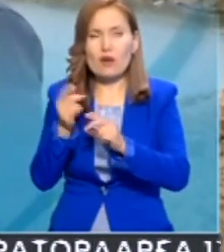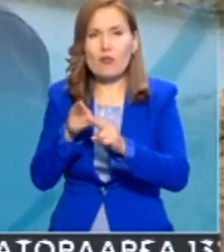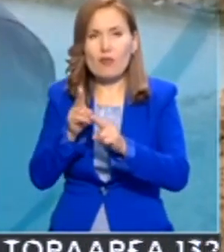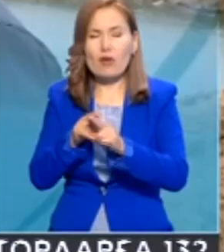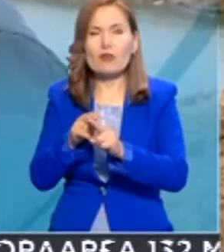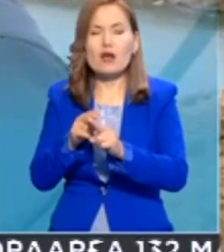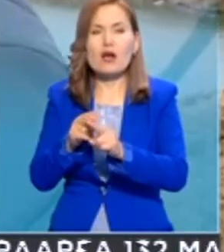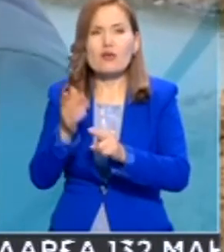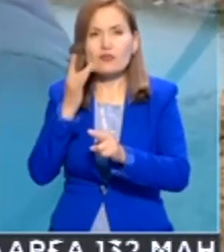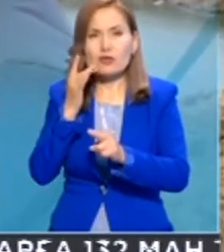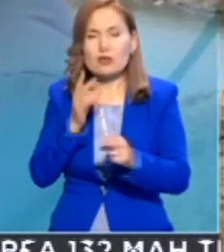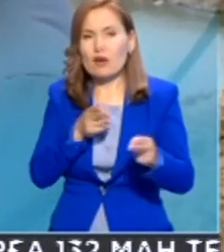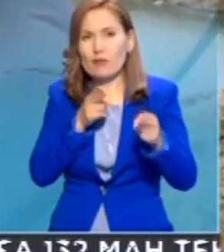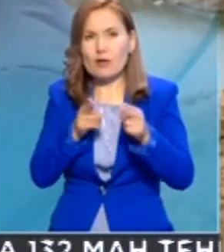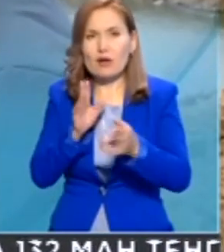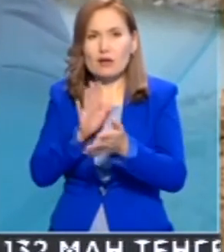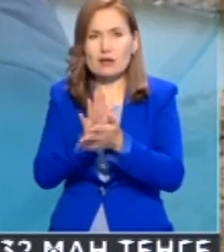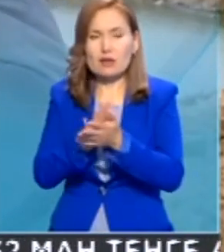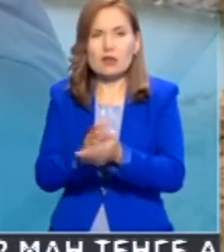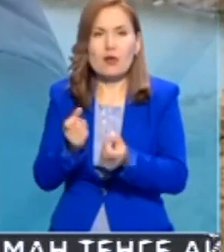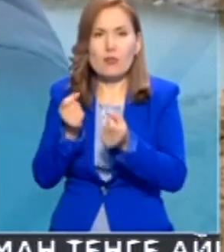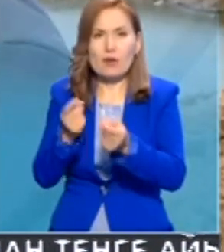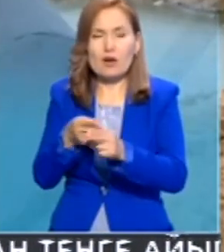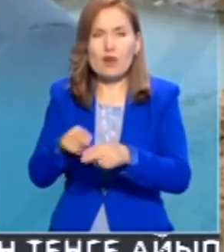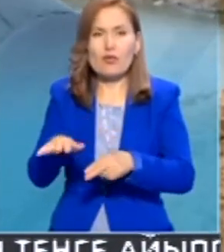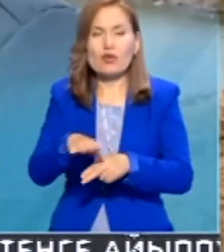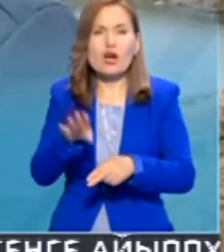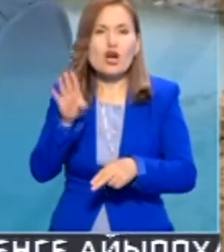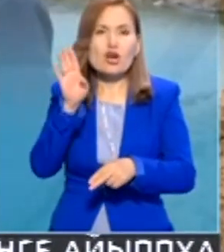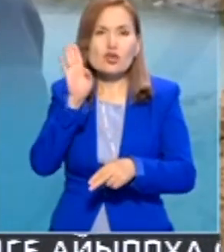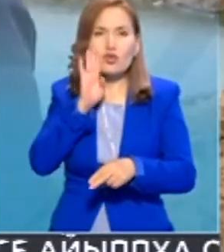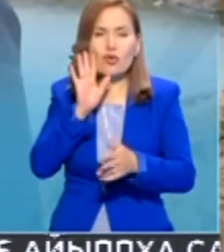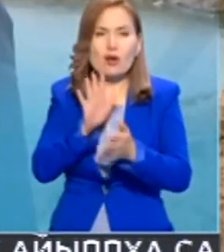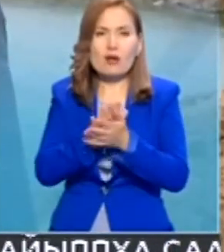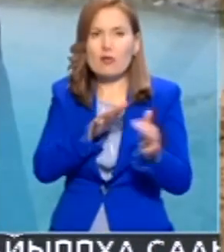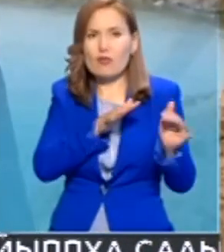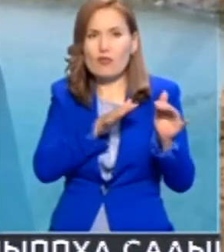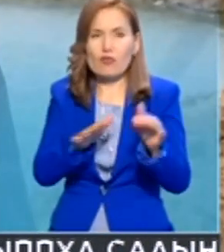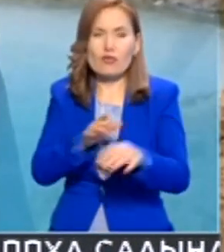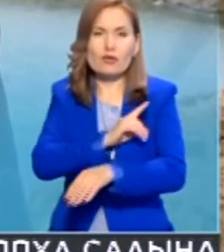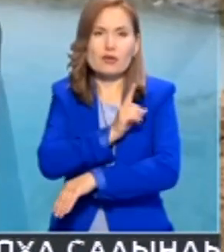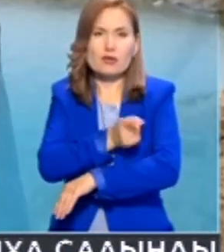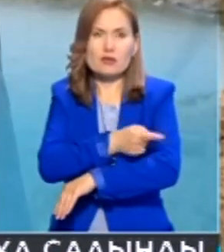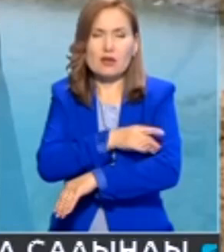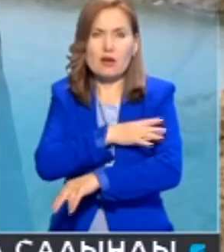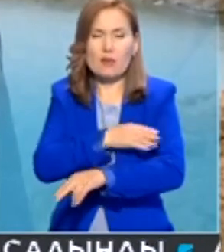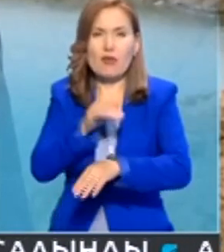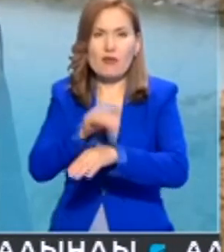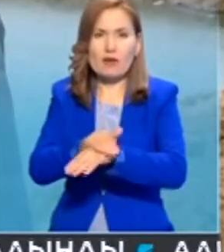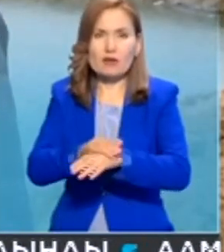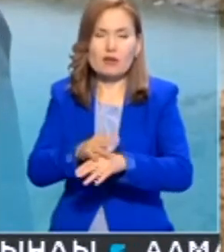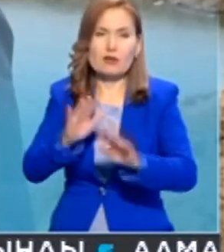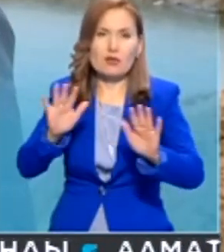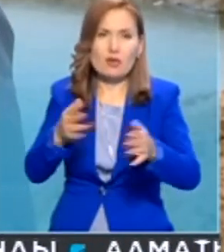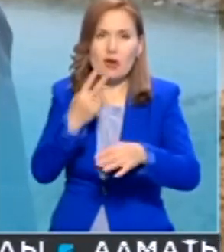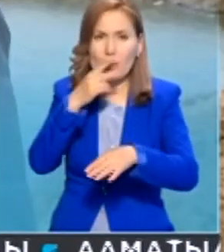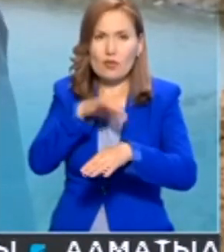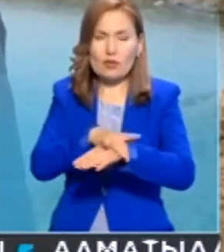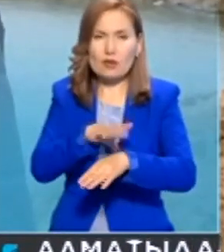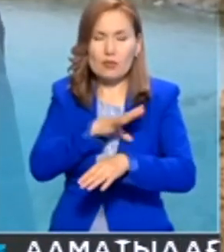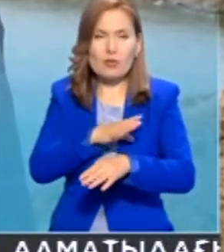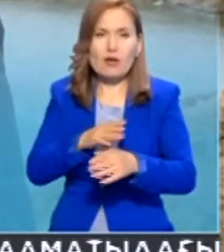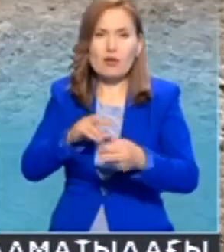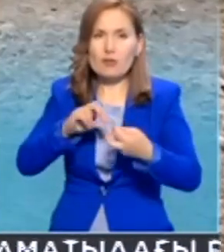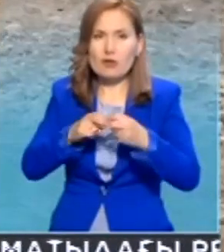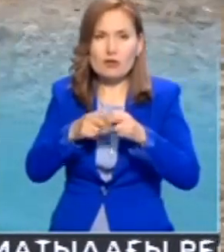жылдары осы арнасынан асып мүк жерінен төмендегі Сағыз өзеніне құйылу фактілері де орын алды. Осы мәселе